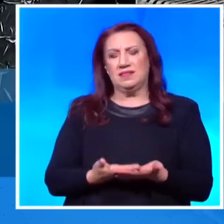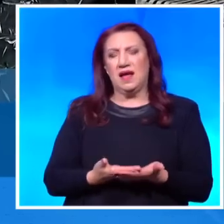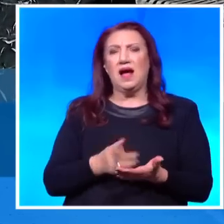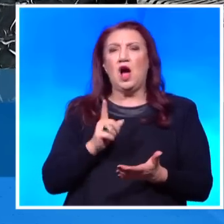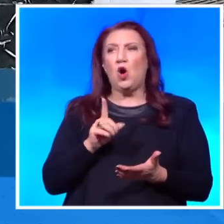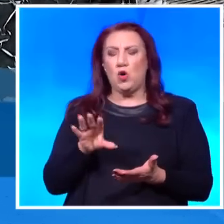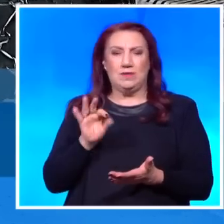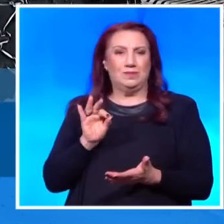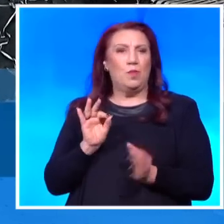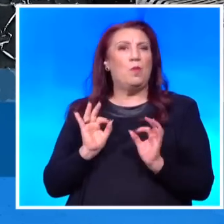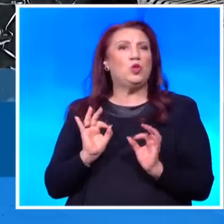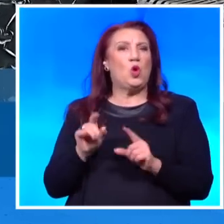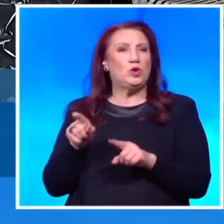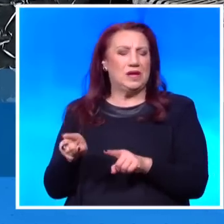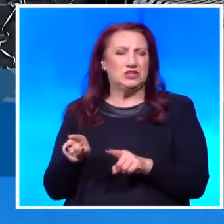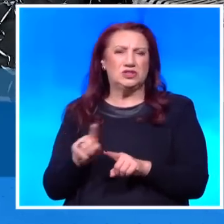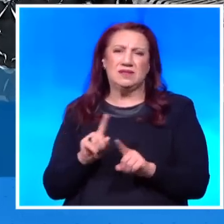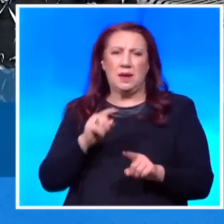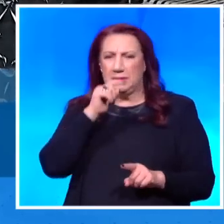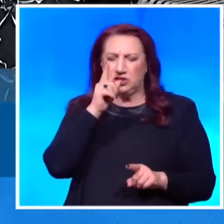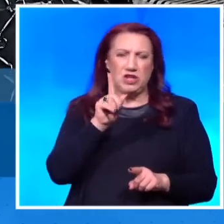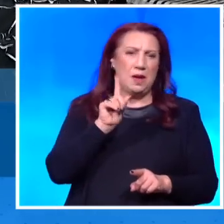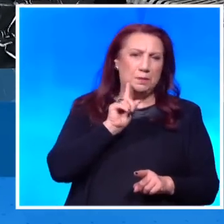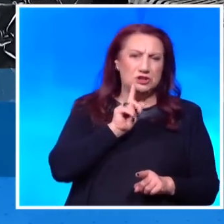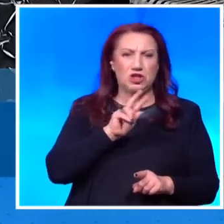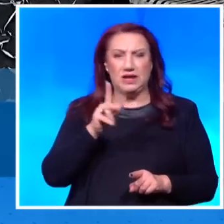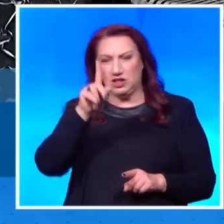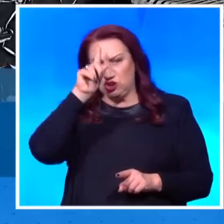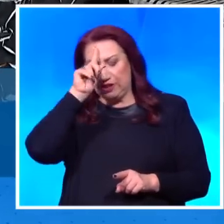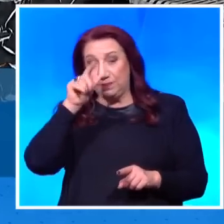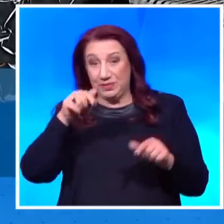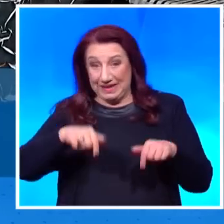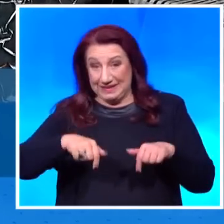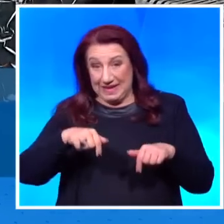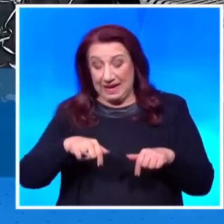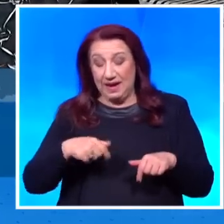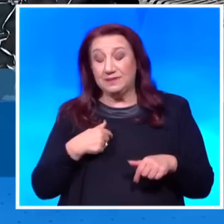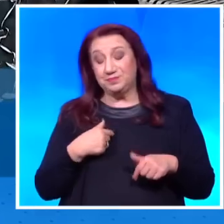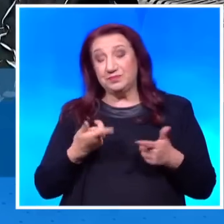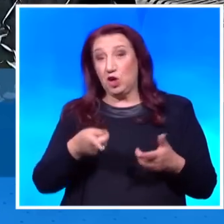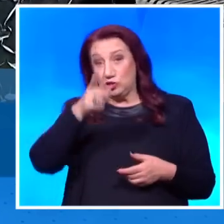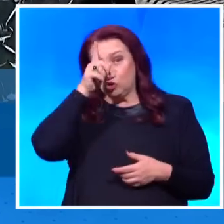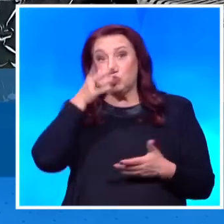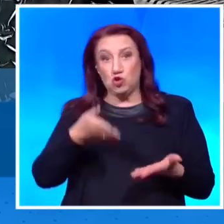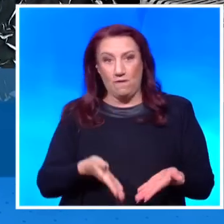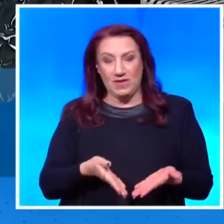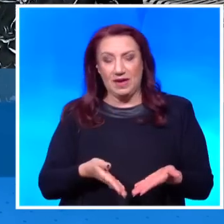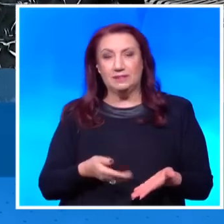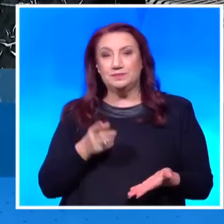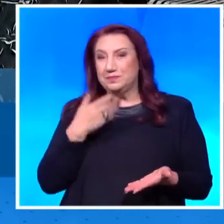не е определящ. Сега на ход е София. И когато се появи конкретно име в общественото пространство, това ще